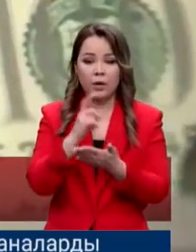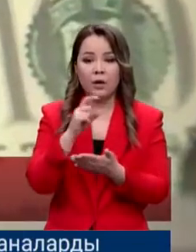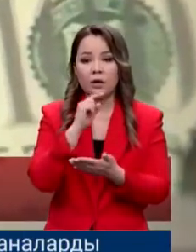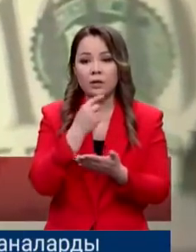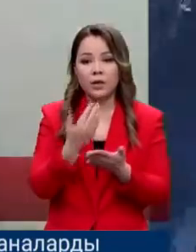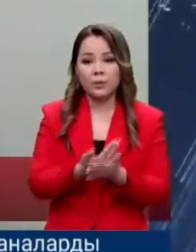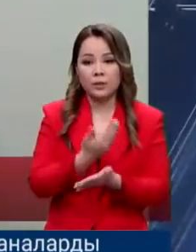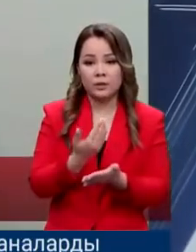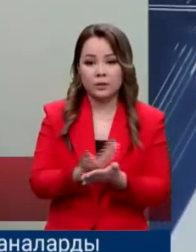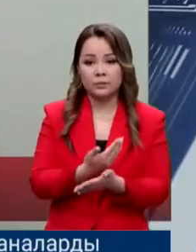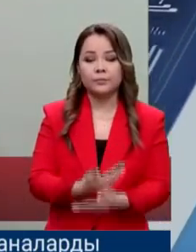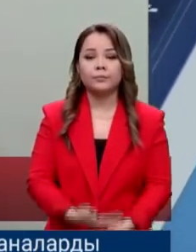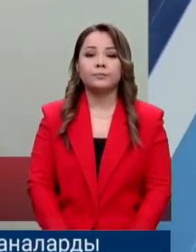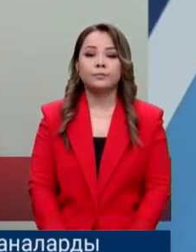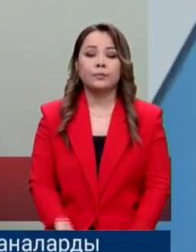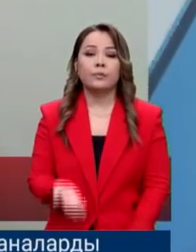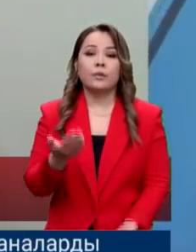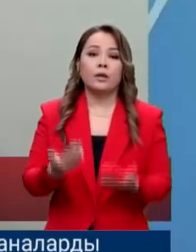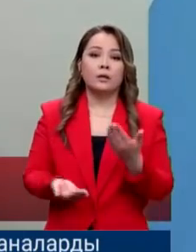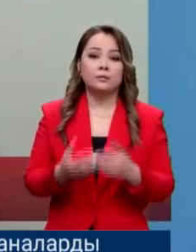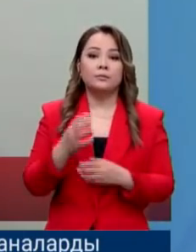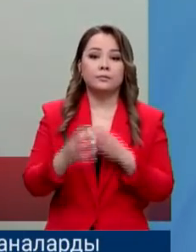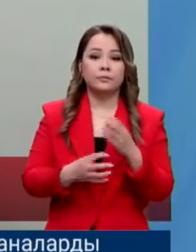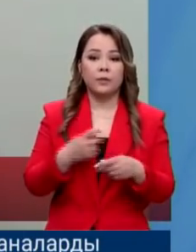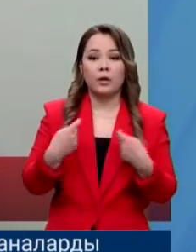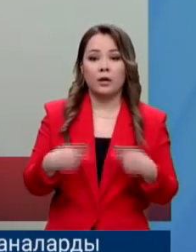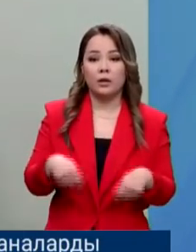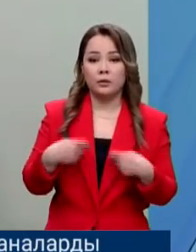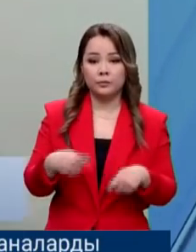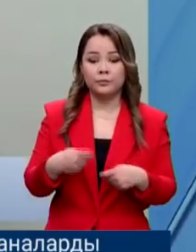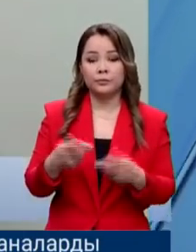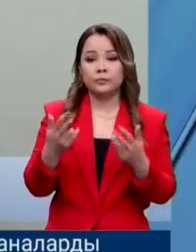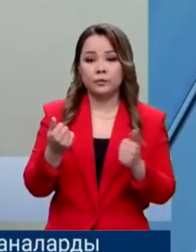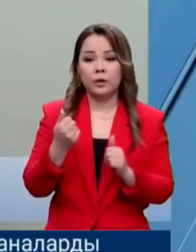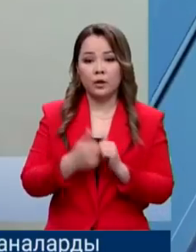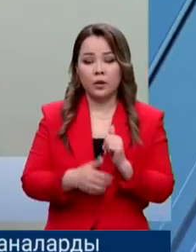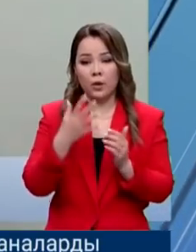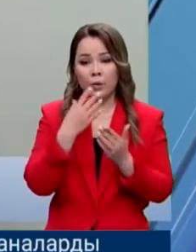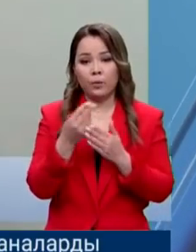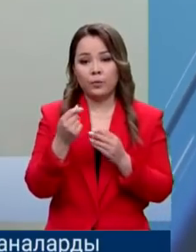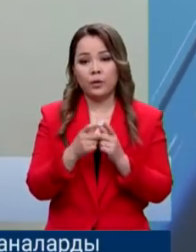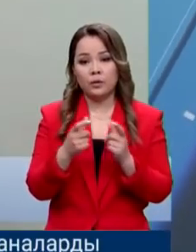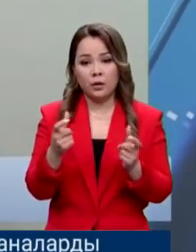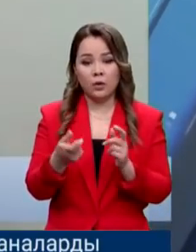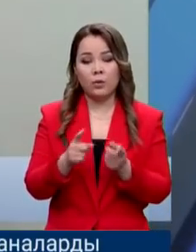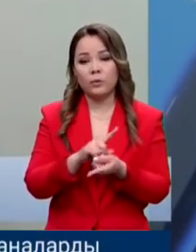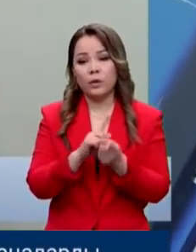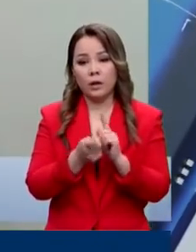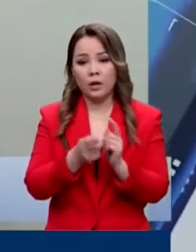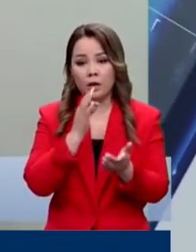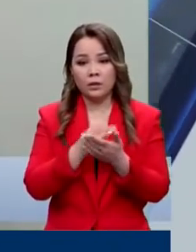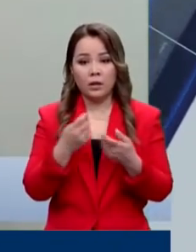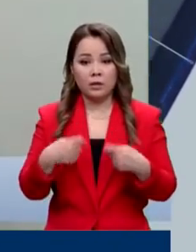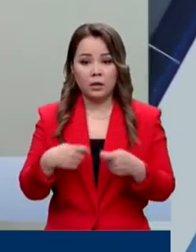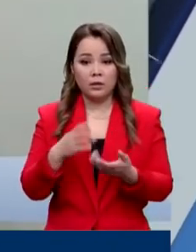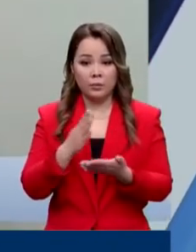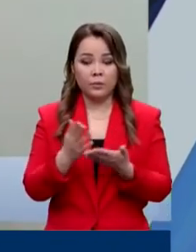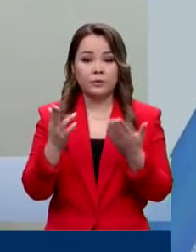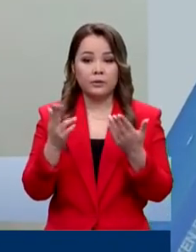экономистер. Егер де халықаралық сауда әр ел өзінің валютасына көше бастаса саудада,